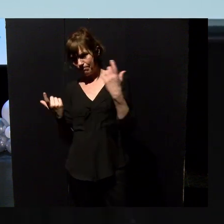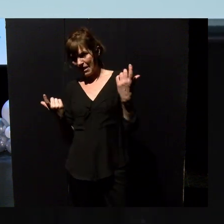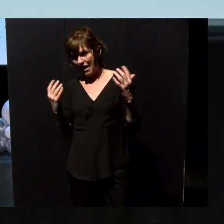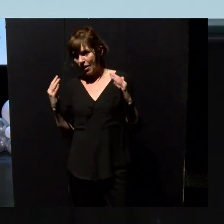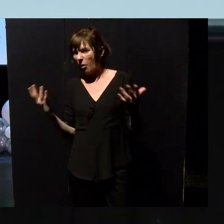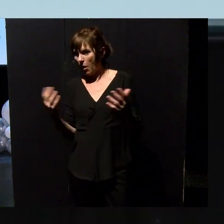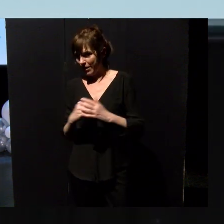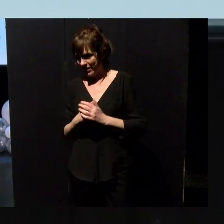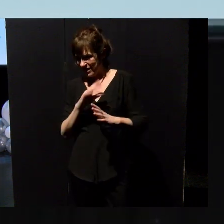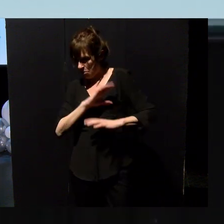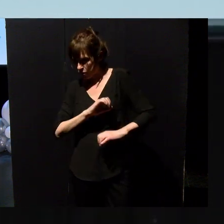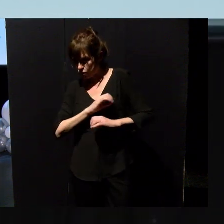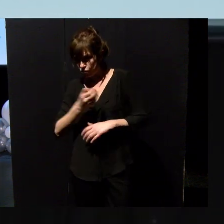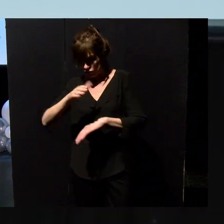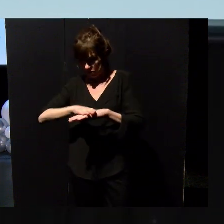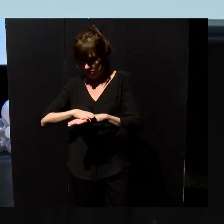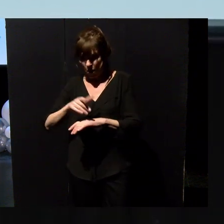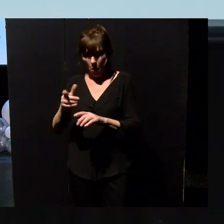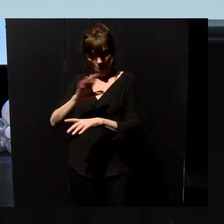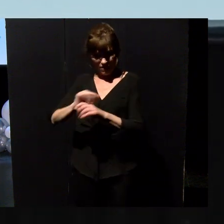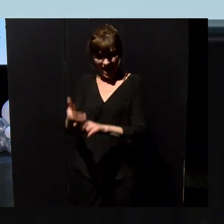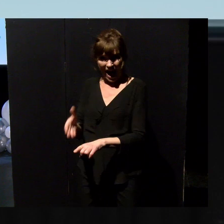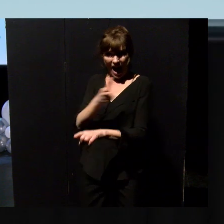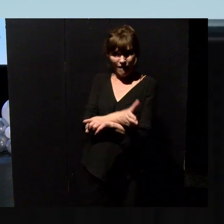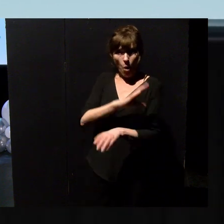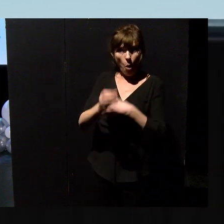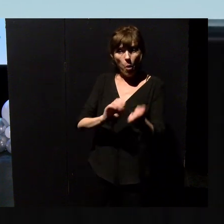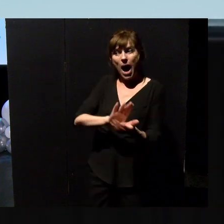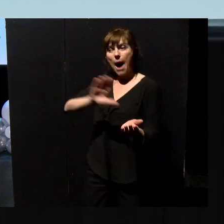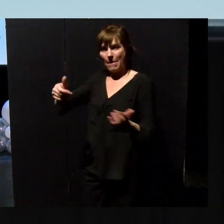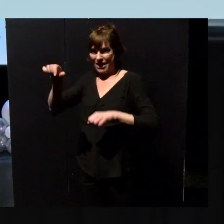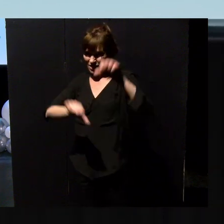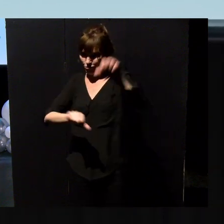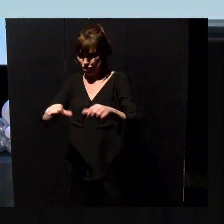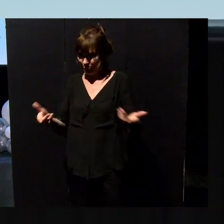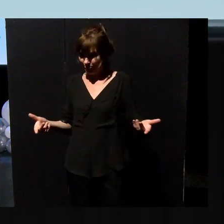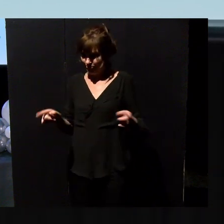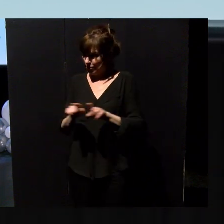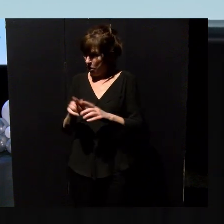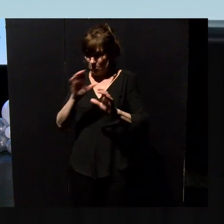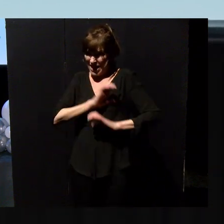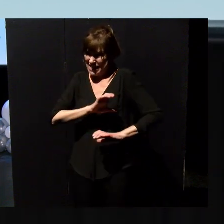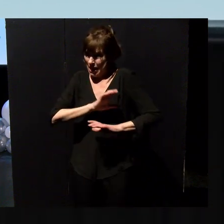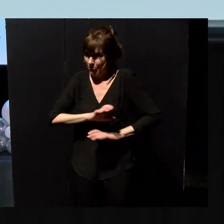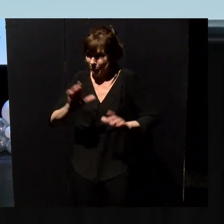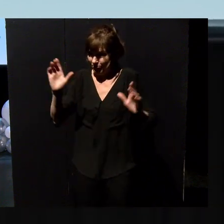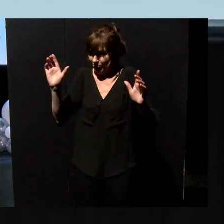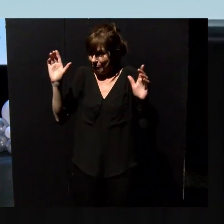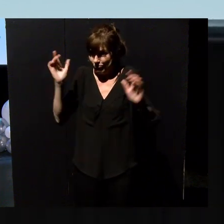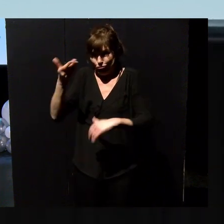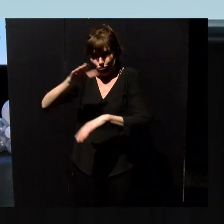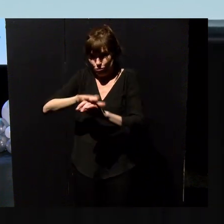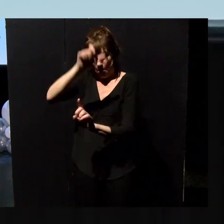va diminuer les risques de déficit après celle-ci? Et donc, cela va être un essai clinique à grande échelle au niveau français pour essayer